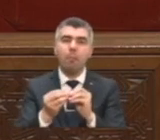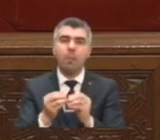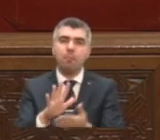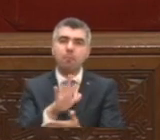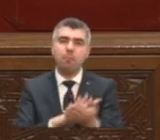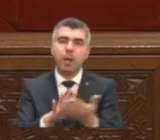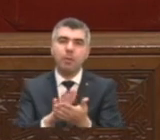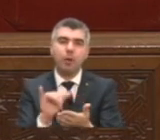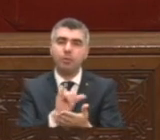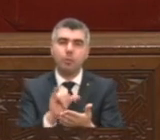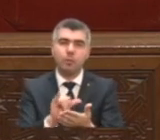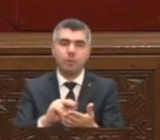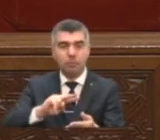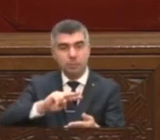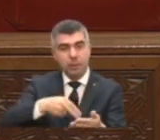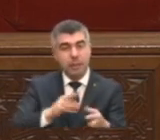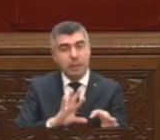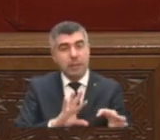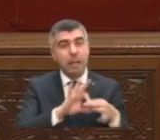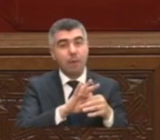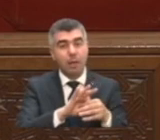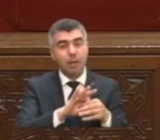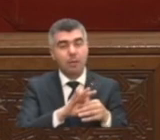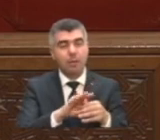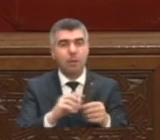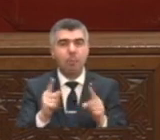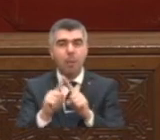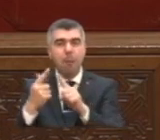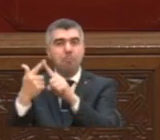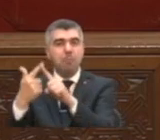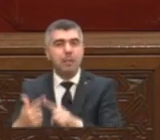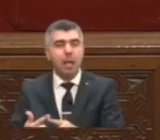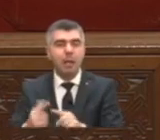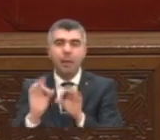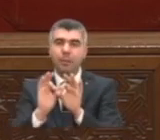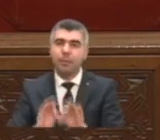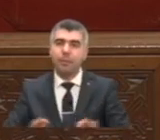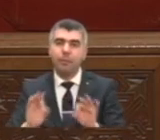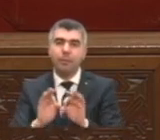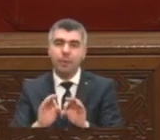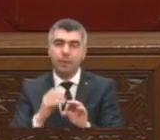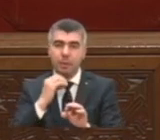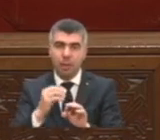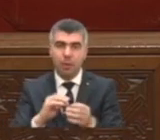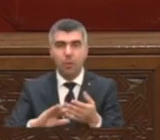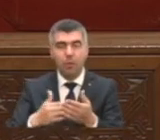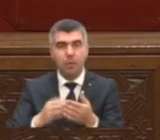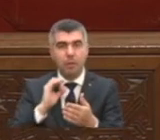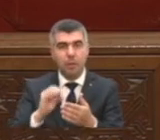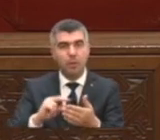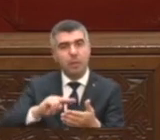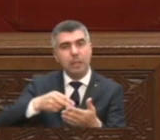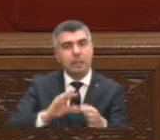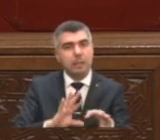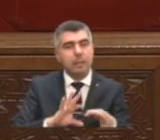فاش تنوصلوا لتفعيل الاتفاقيه تلقوا بان نقص مبالغ. دارت واحد الدراسه كوكوت مينوت طلعت هي باش تسنى